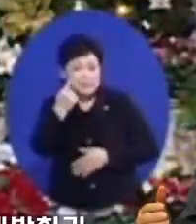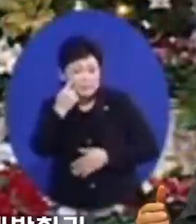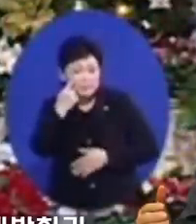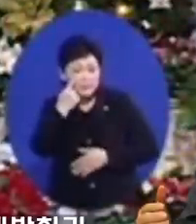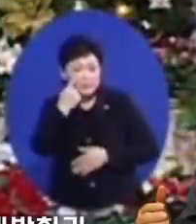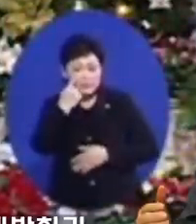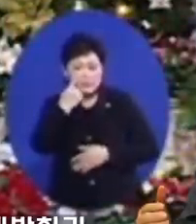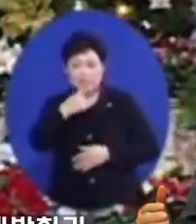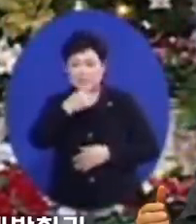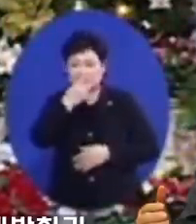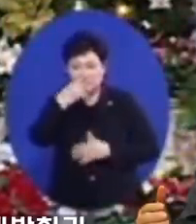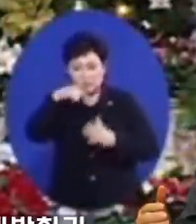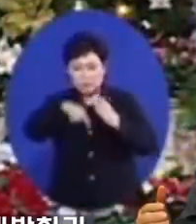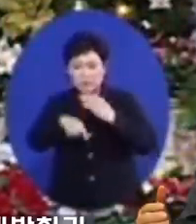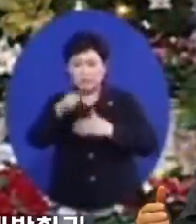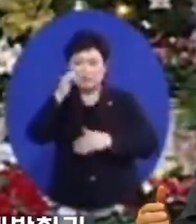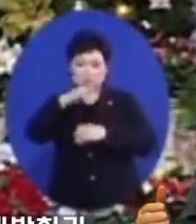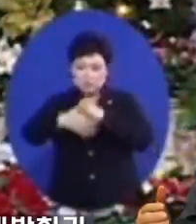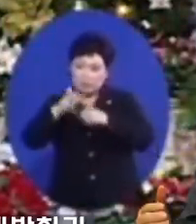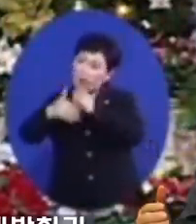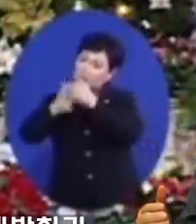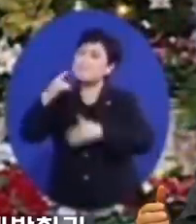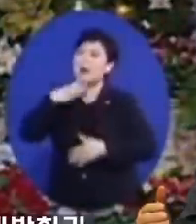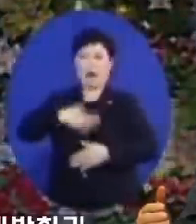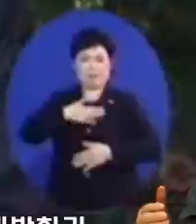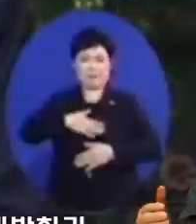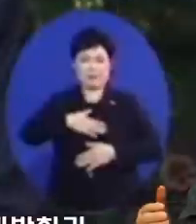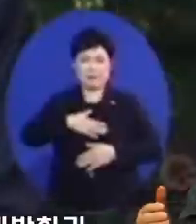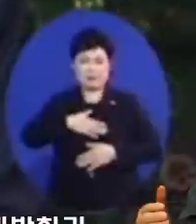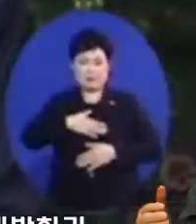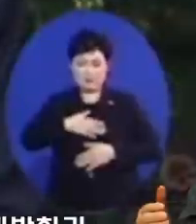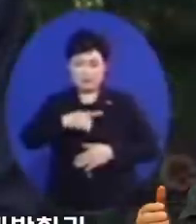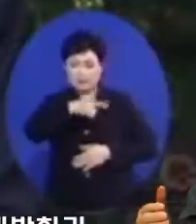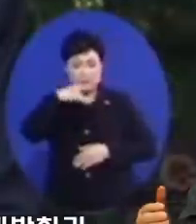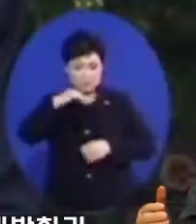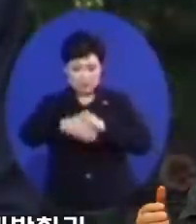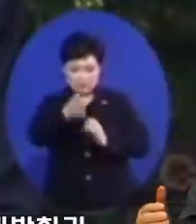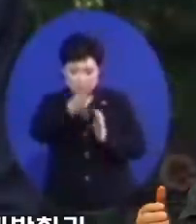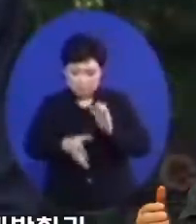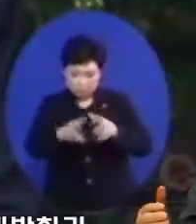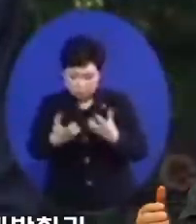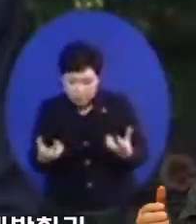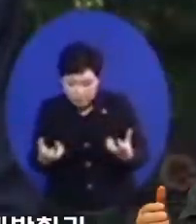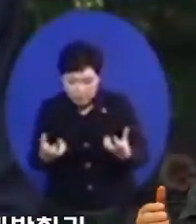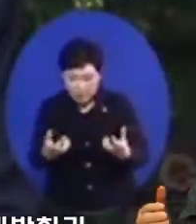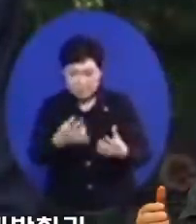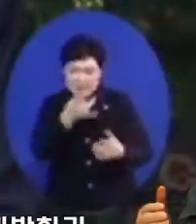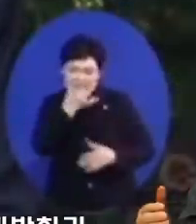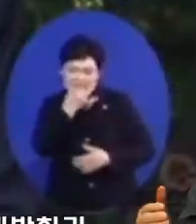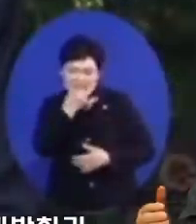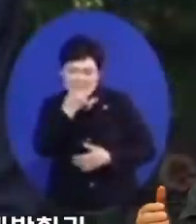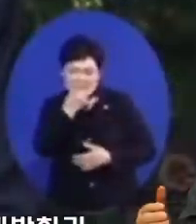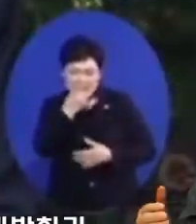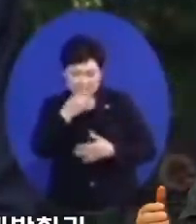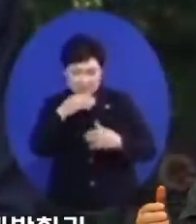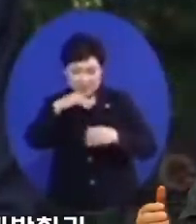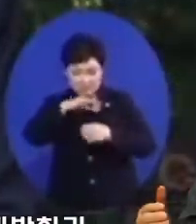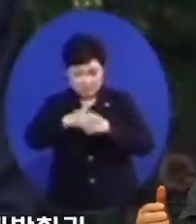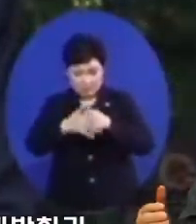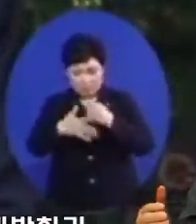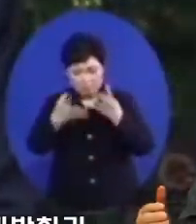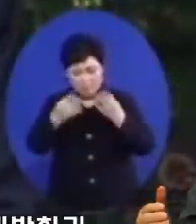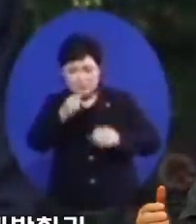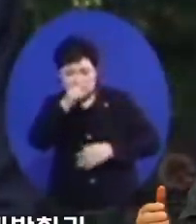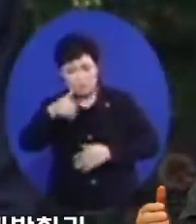하늘만이 안다는 말이 있습니다. 사과를 깨면 씨는 보이지 않습니다. 씨 속에는 얼마나 많은 사과가 들어있는지 알 수가